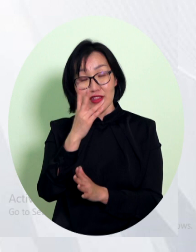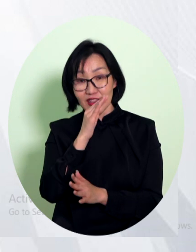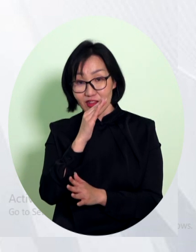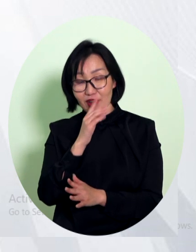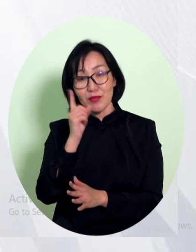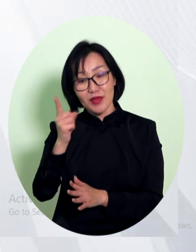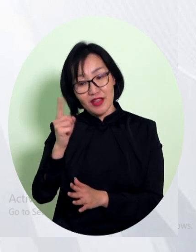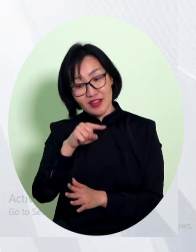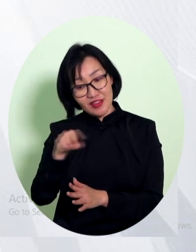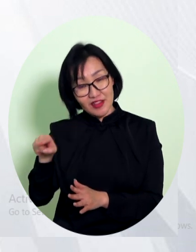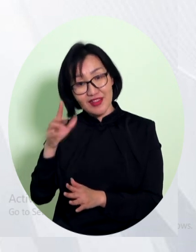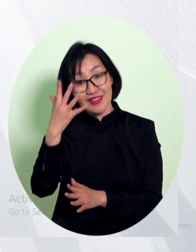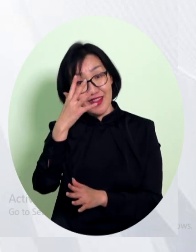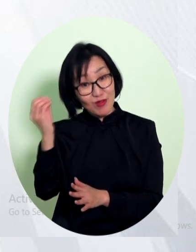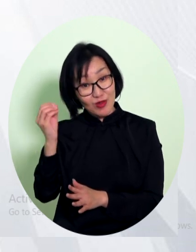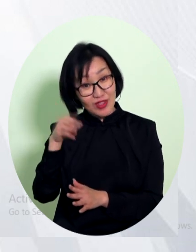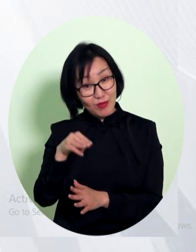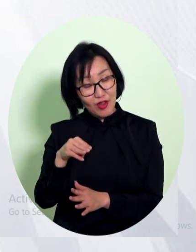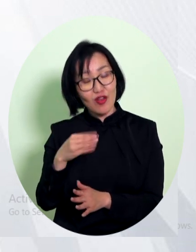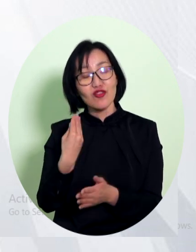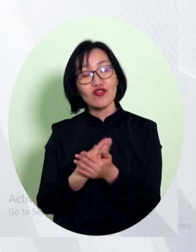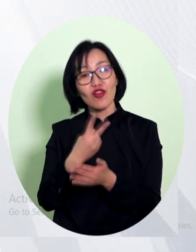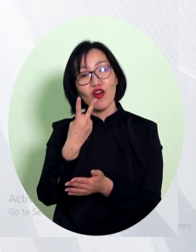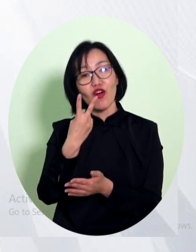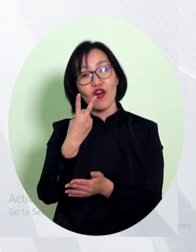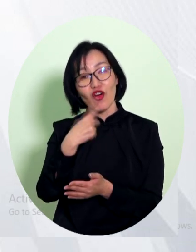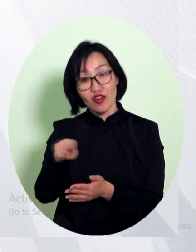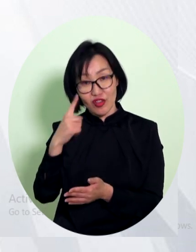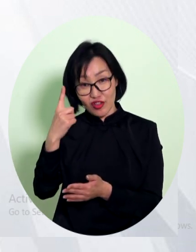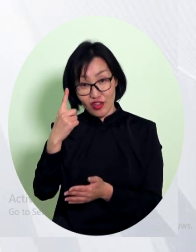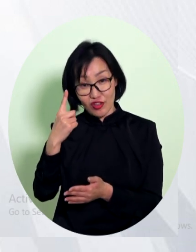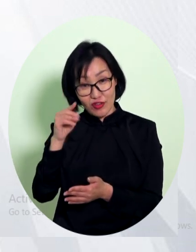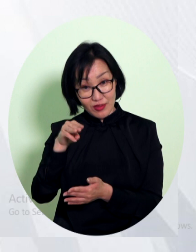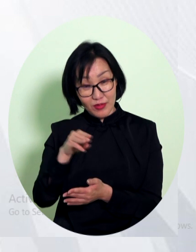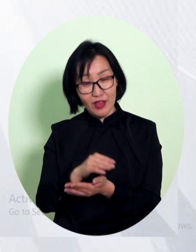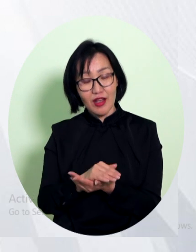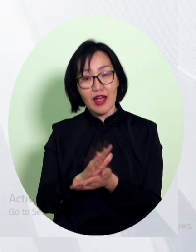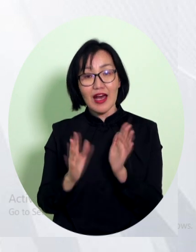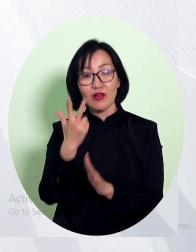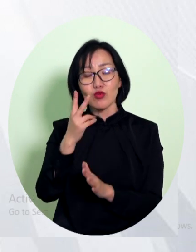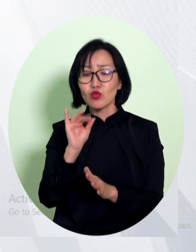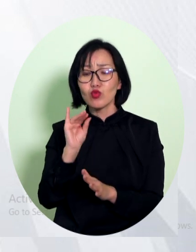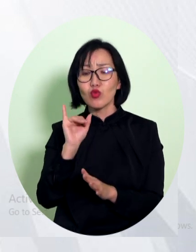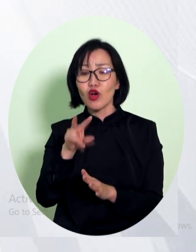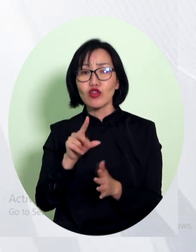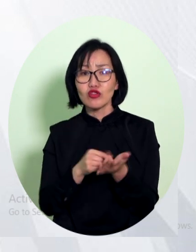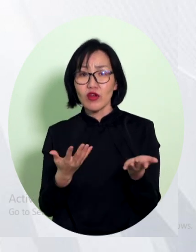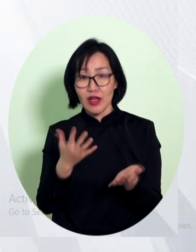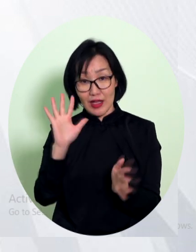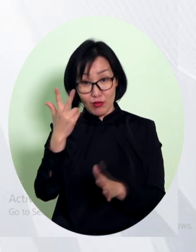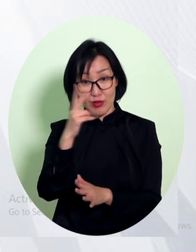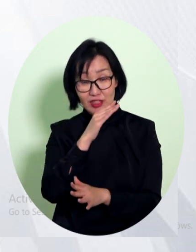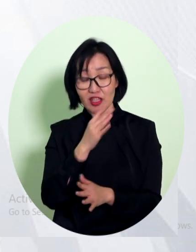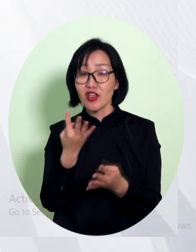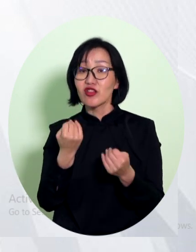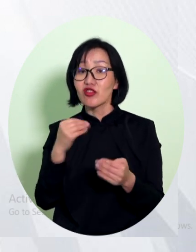мянганы 500 буюу 2-ны 1. Юуг олоорой гэсэн? 13 настай оролцогч сурагчдыг олох ёстой.